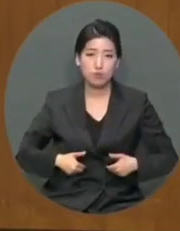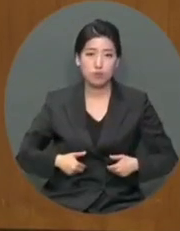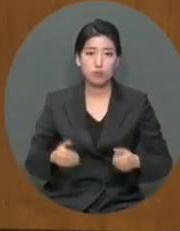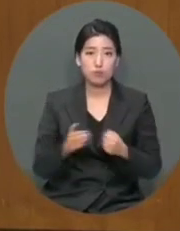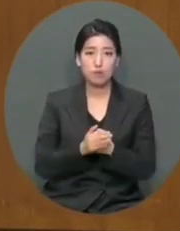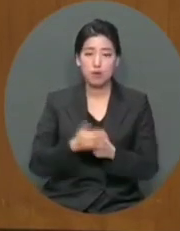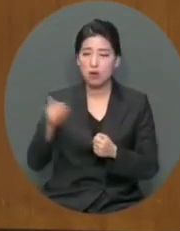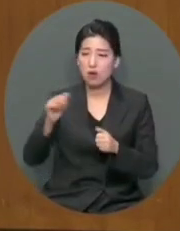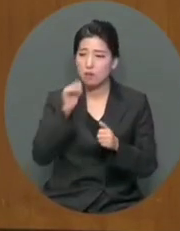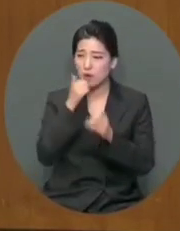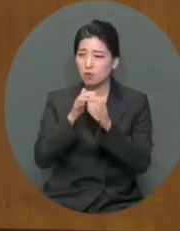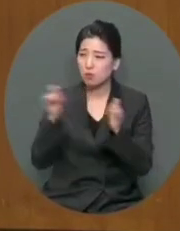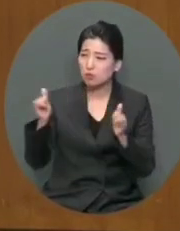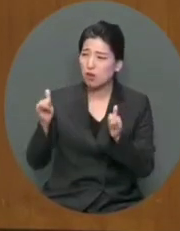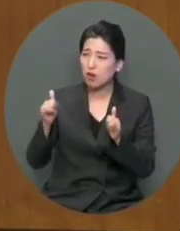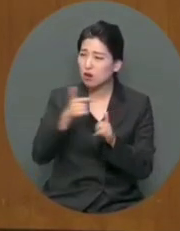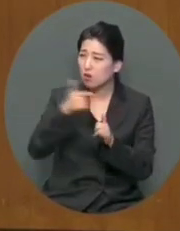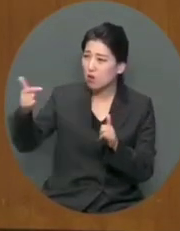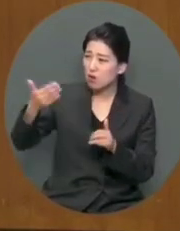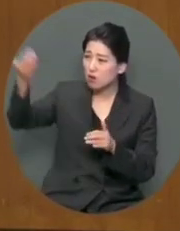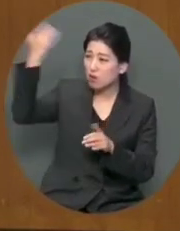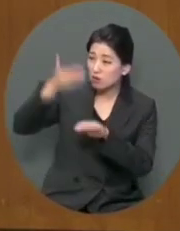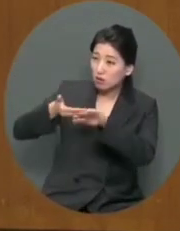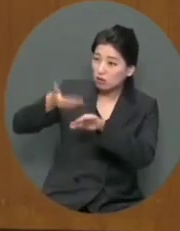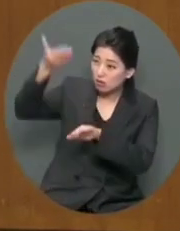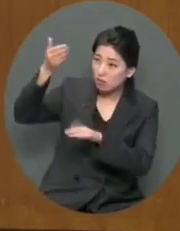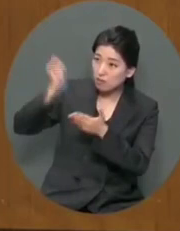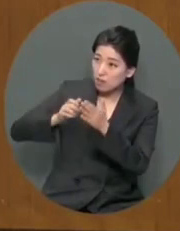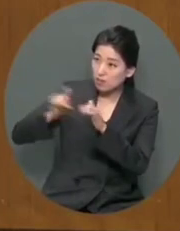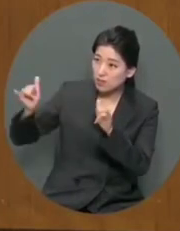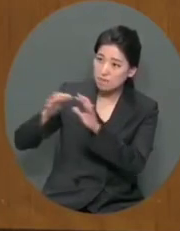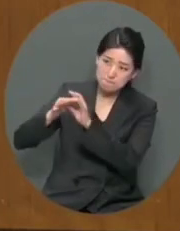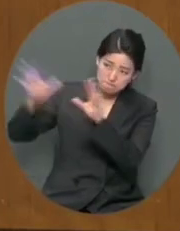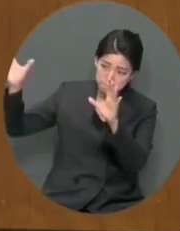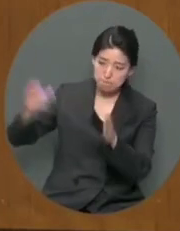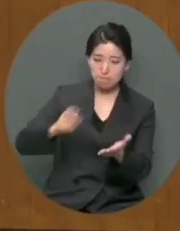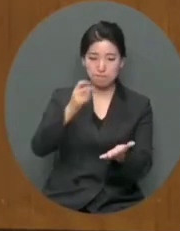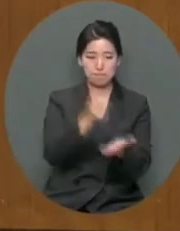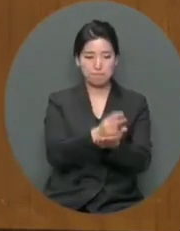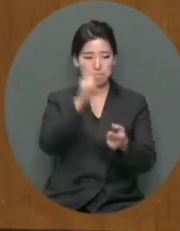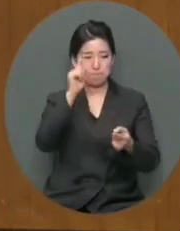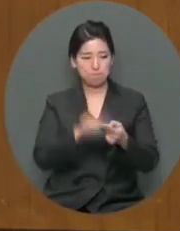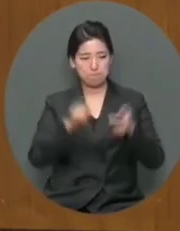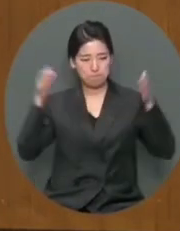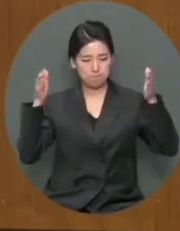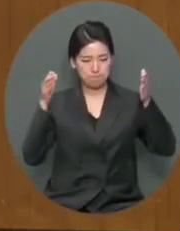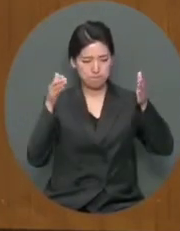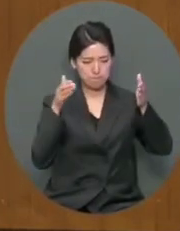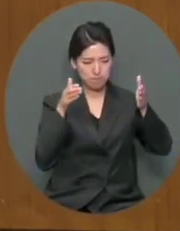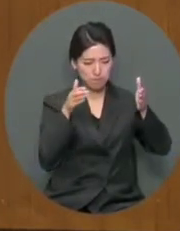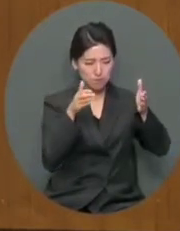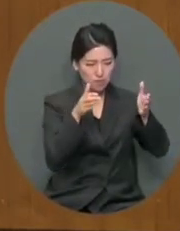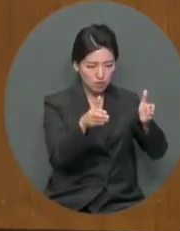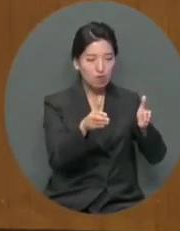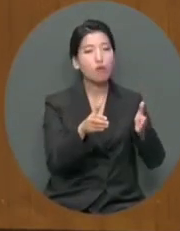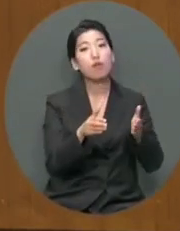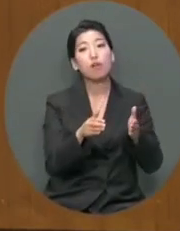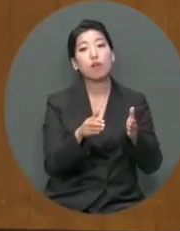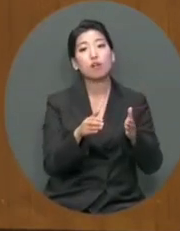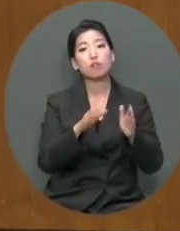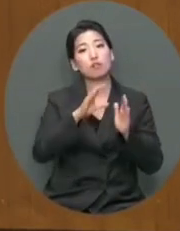따라서 객관적으로 판단한다면 그런 직업 윤리가 확립되어야만이 비로소